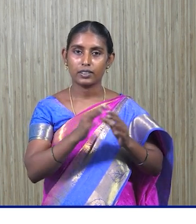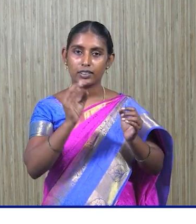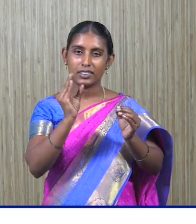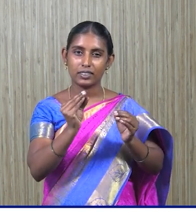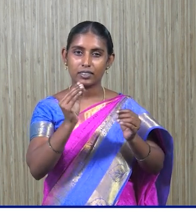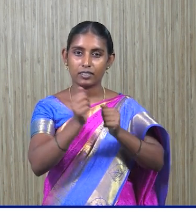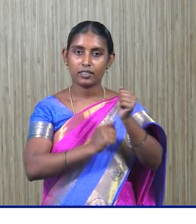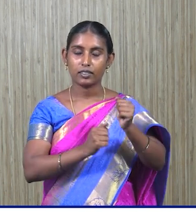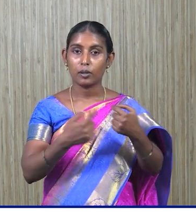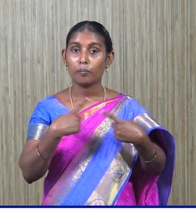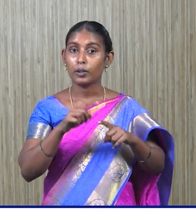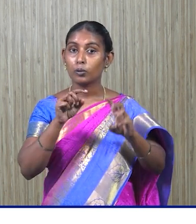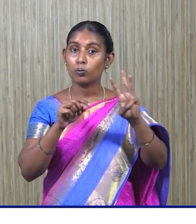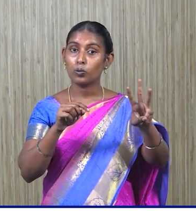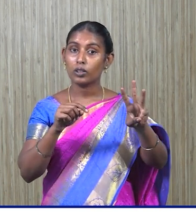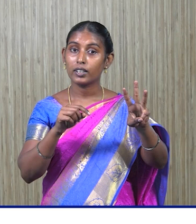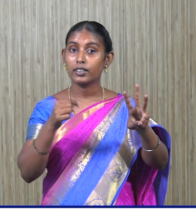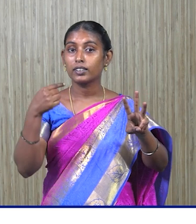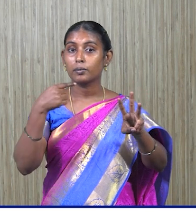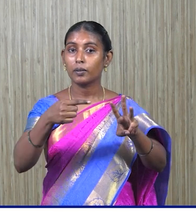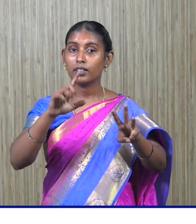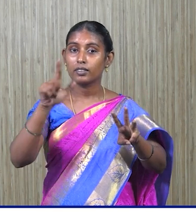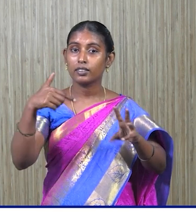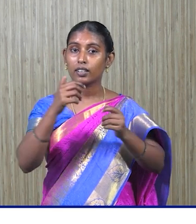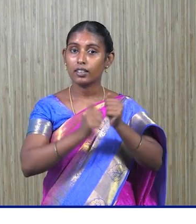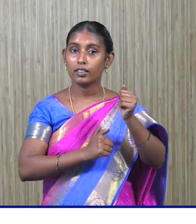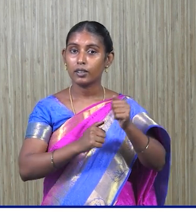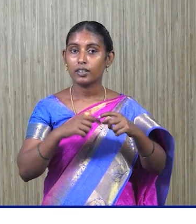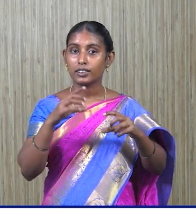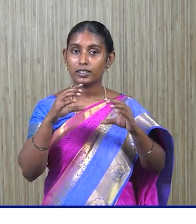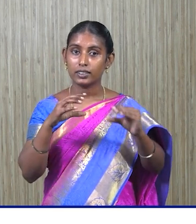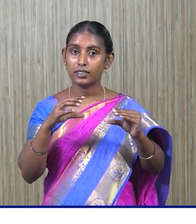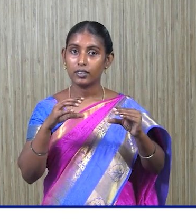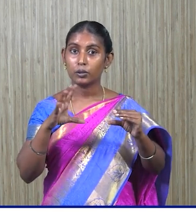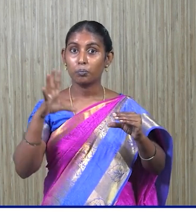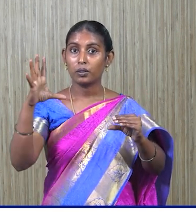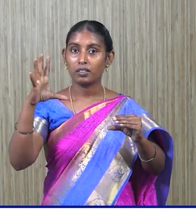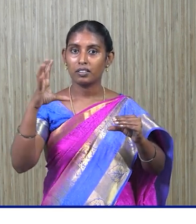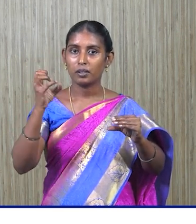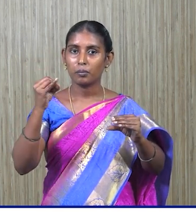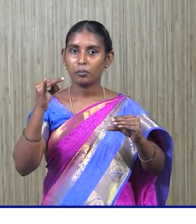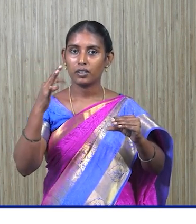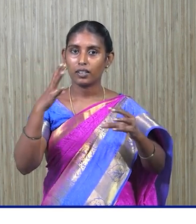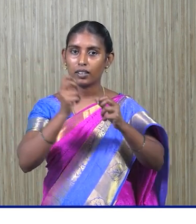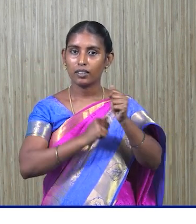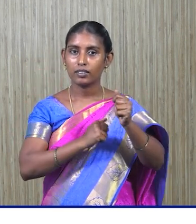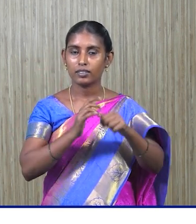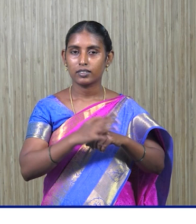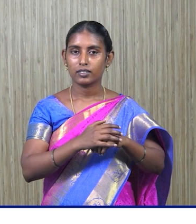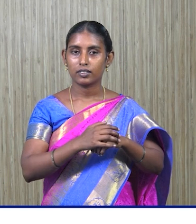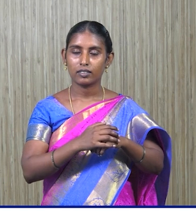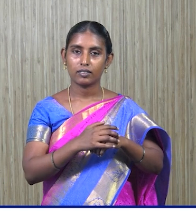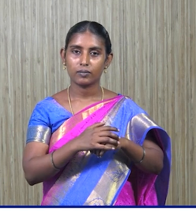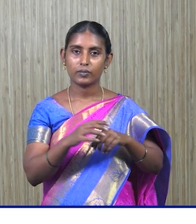இதே 3லிருந்து 7 கழிக்கணும். அப்போ சிறியனிலிருந்து பெரிய எண்ணை நாம் கழிக்கணும். 7லிருந்து 3 நாம் கழித்து விடலாம், 4 என்று